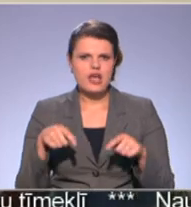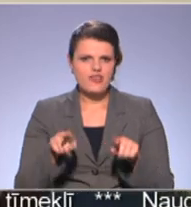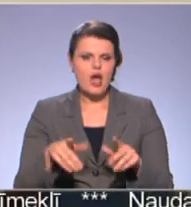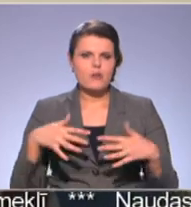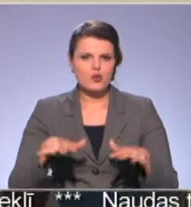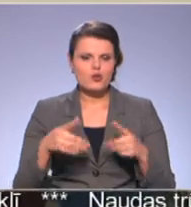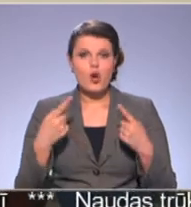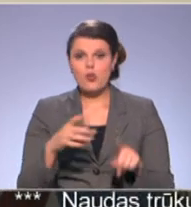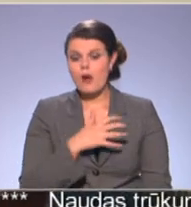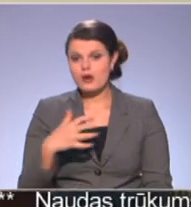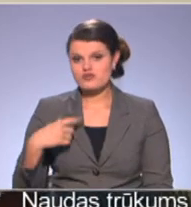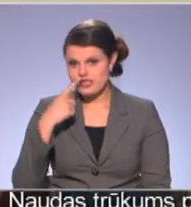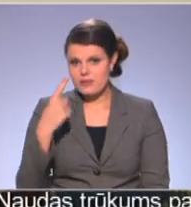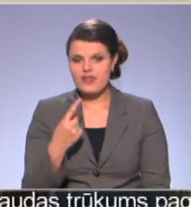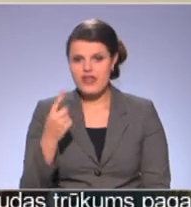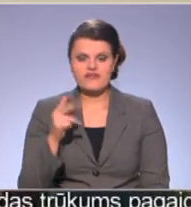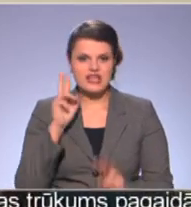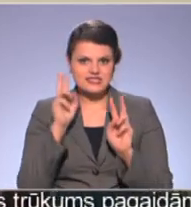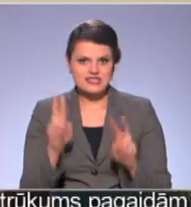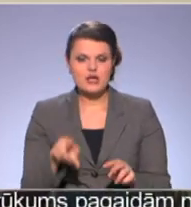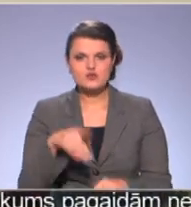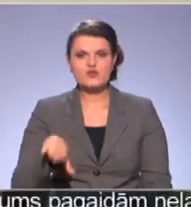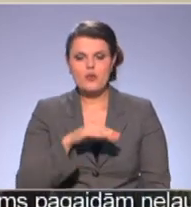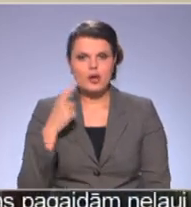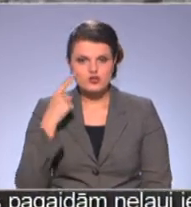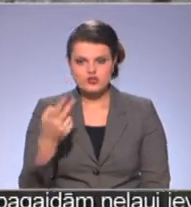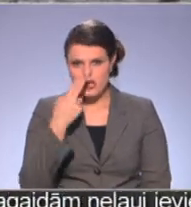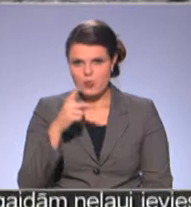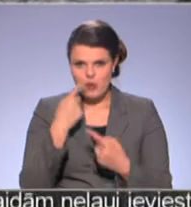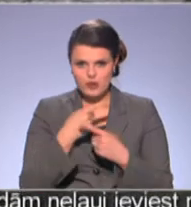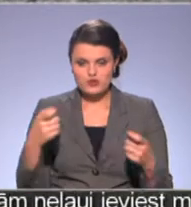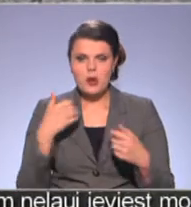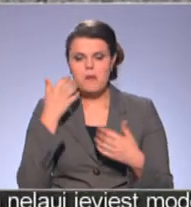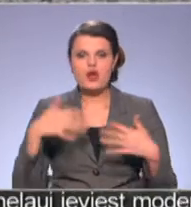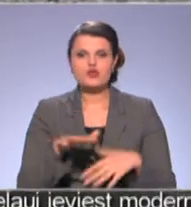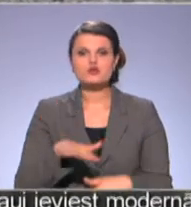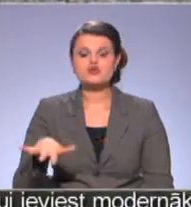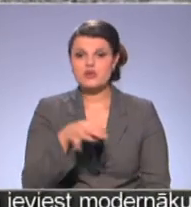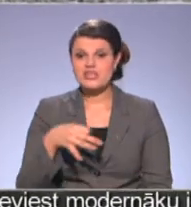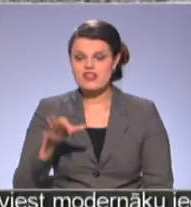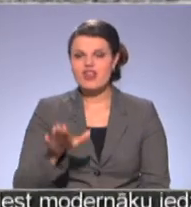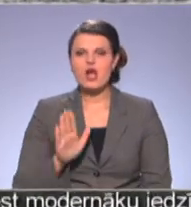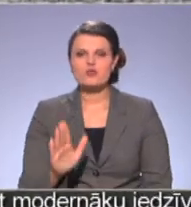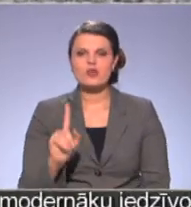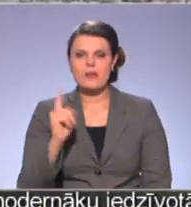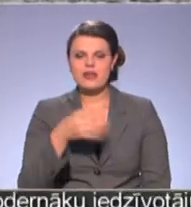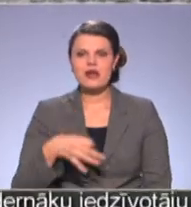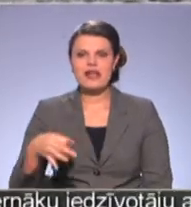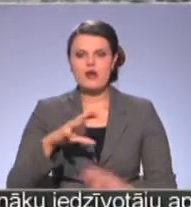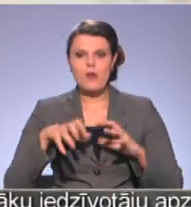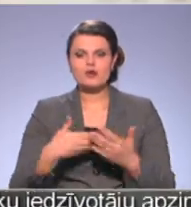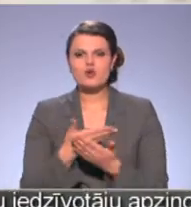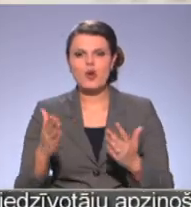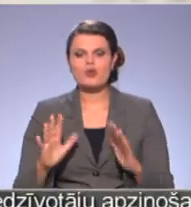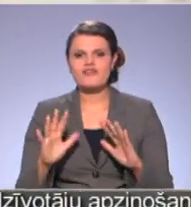arī pašvaldībā neviens nebrauc neinformē, to mēs uzzinām no masu mēdījiem. Baltijas jūras reģions varētu būt pirmais reģions pasaulē, kurā veiksmīgi